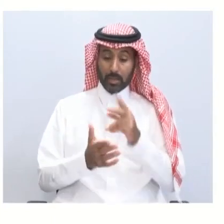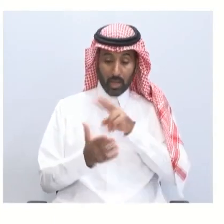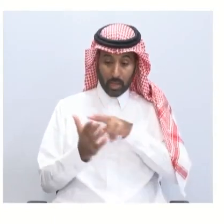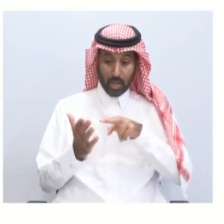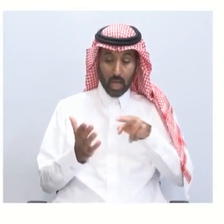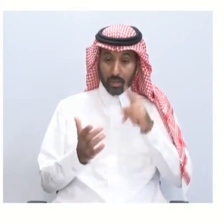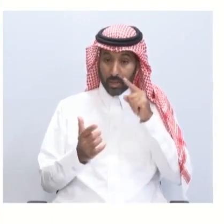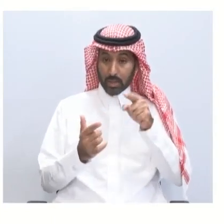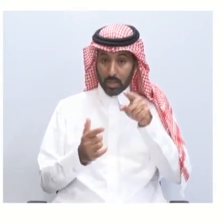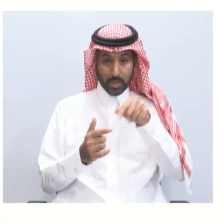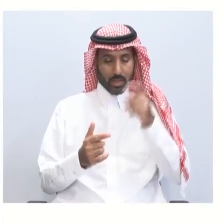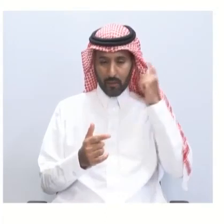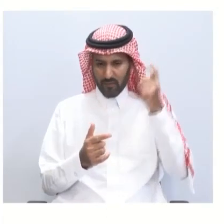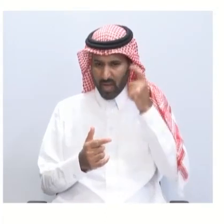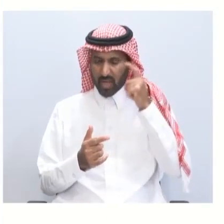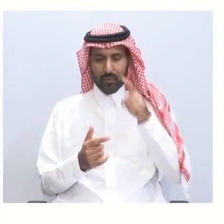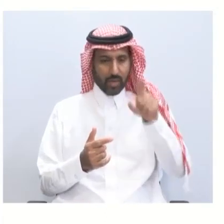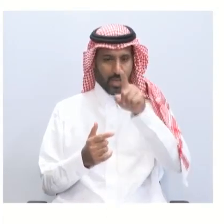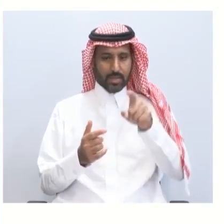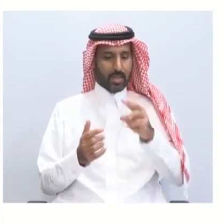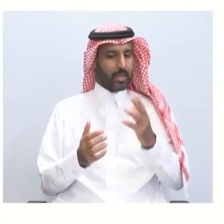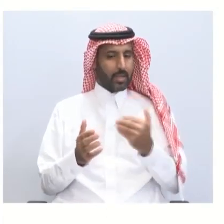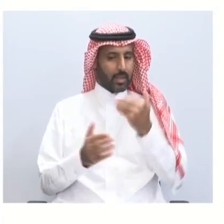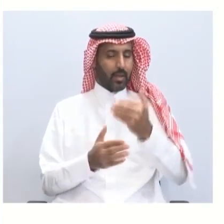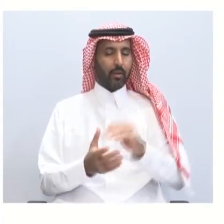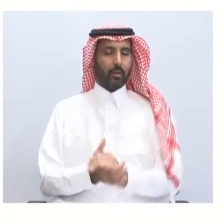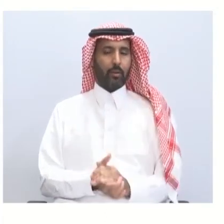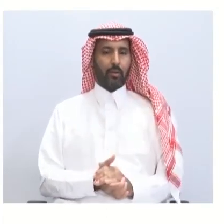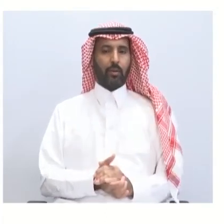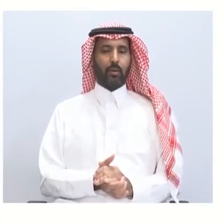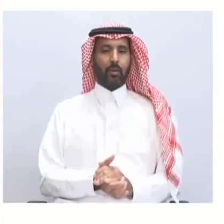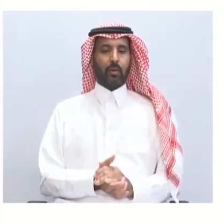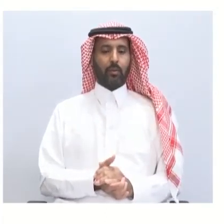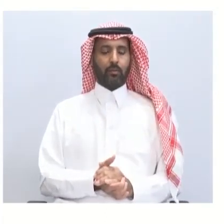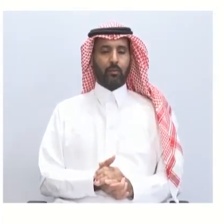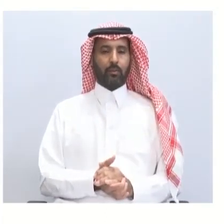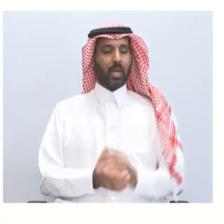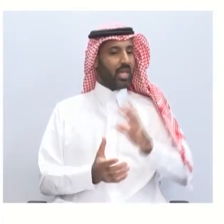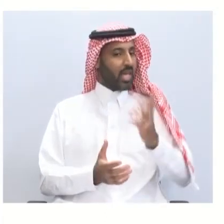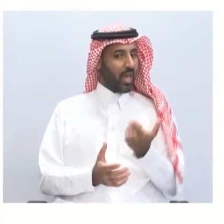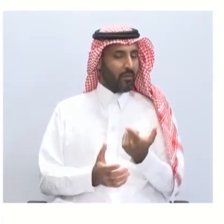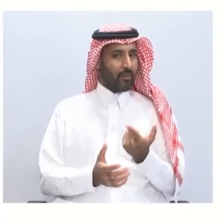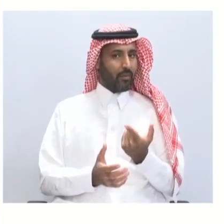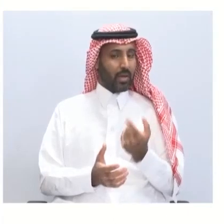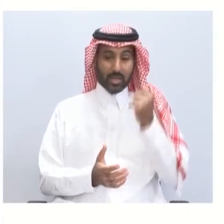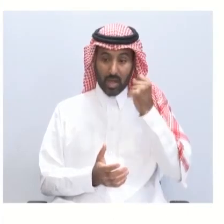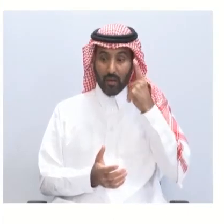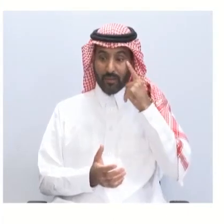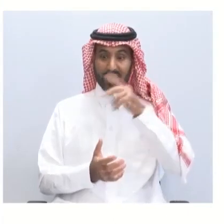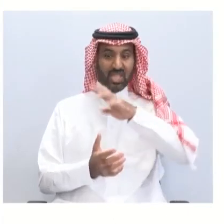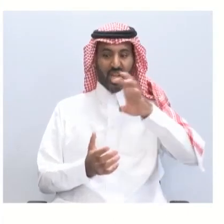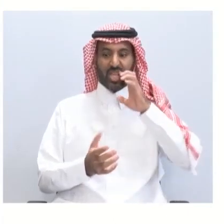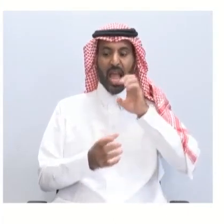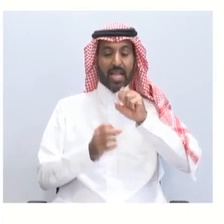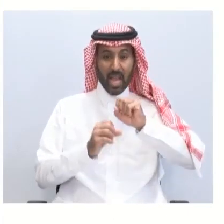للنص السابق ف كر في الاسئله التاليه الاتيه كيف استطاعت شركات